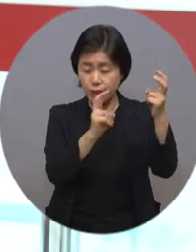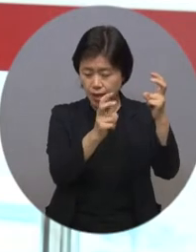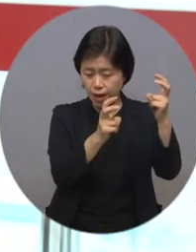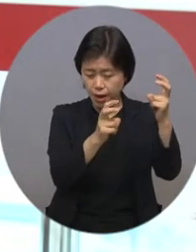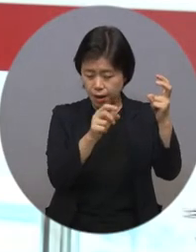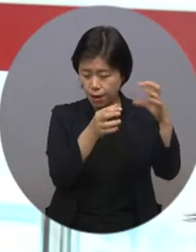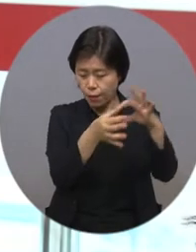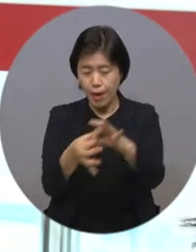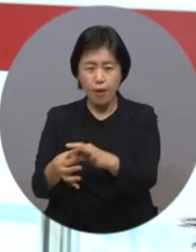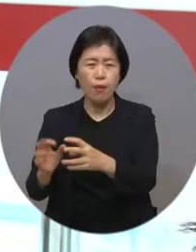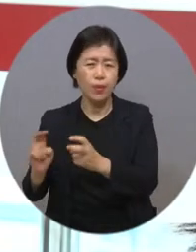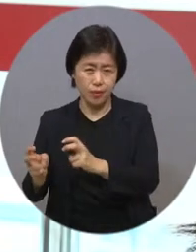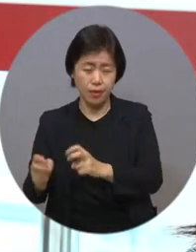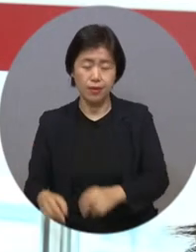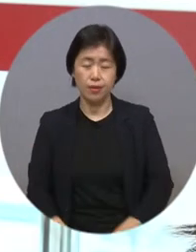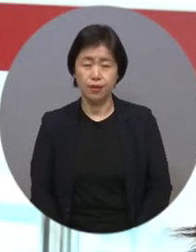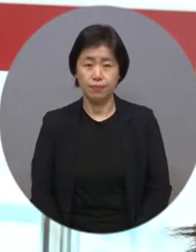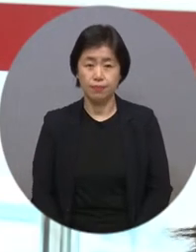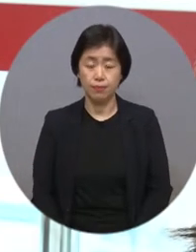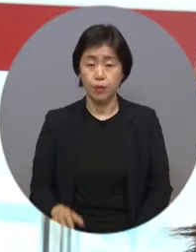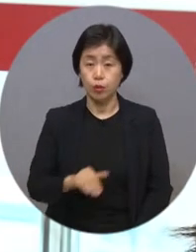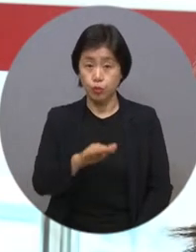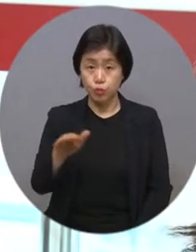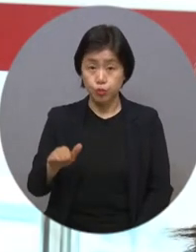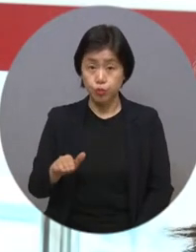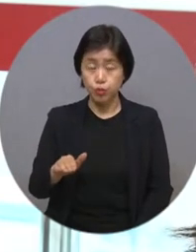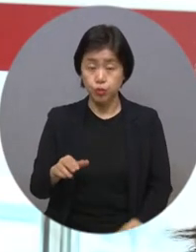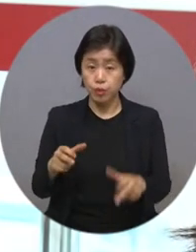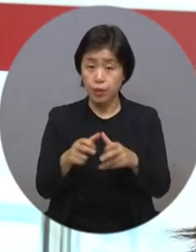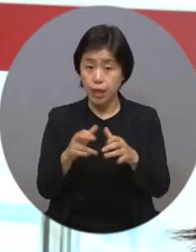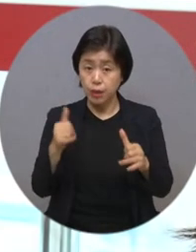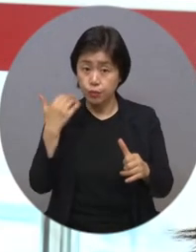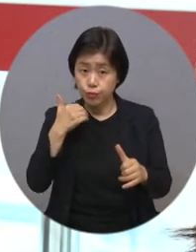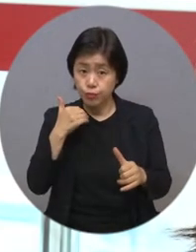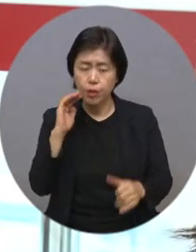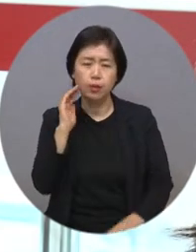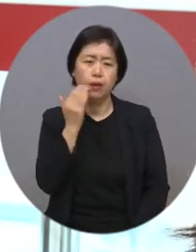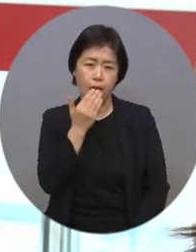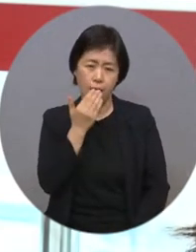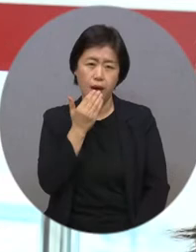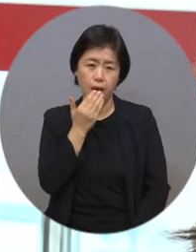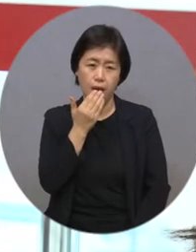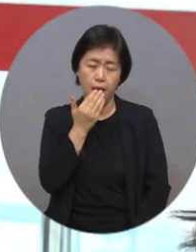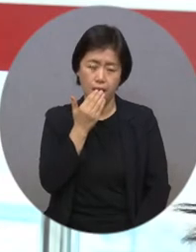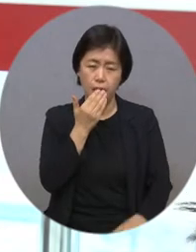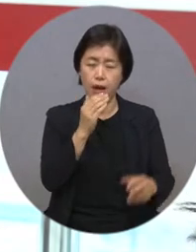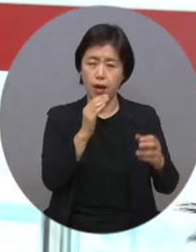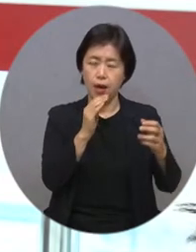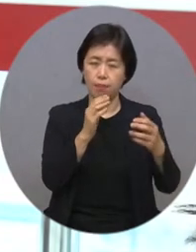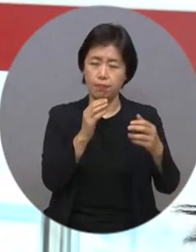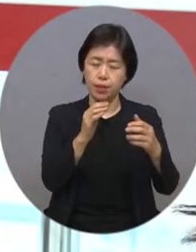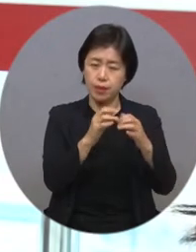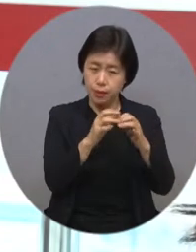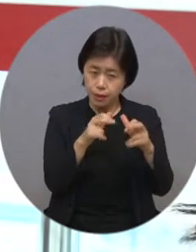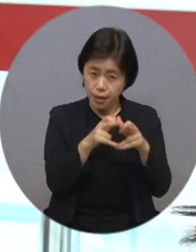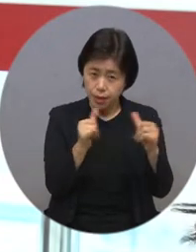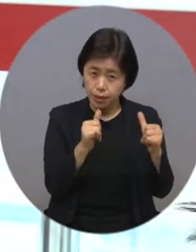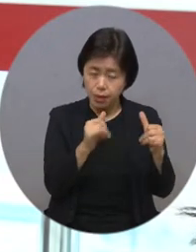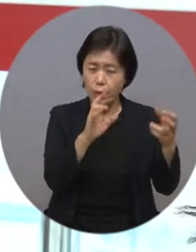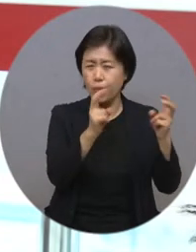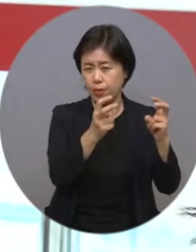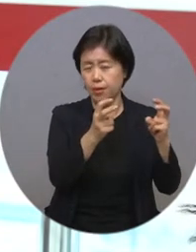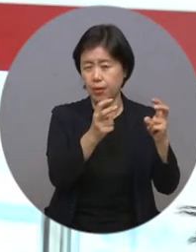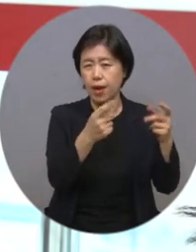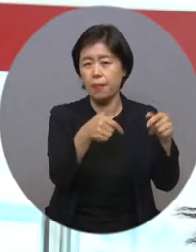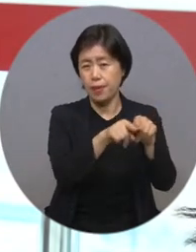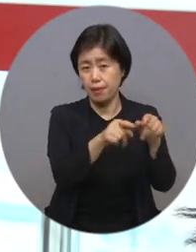청각 장애 사원 중심으로 현장 제조 현장이 이루어졌다고 보면은 오히려 이 엔젤위드는 그 제조 현장 외의 부분들이